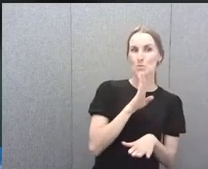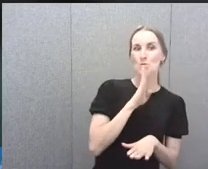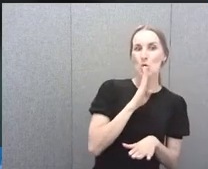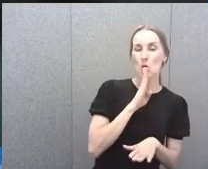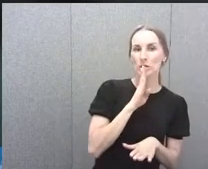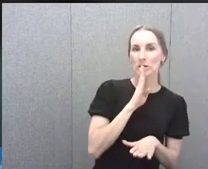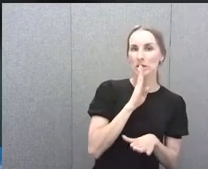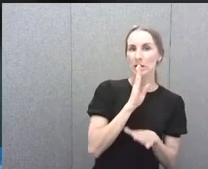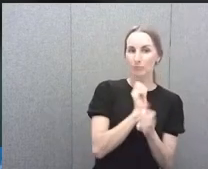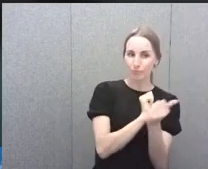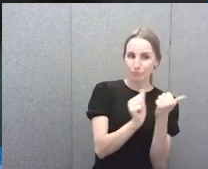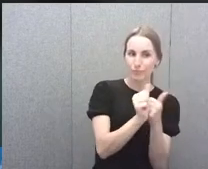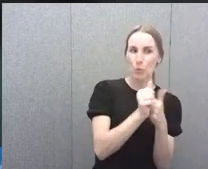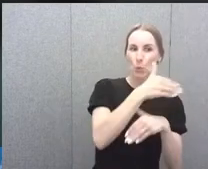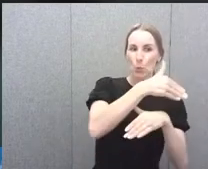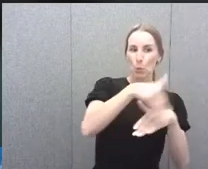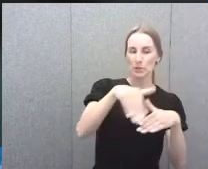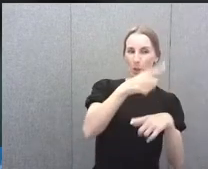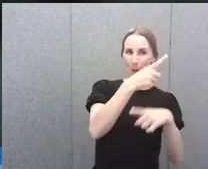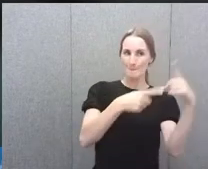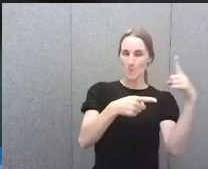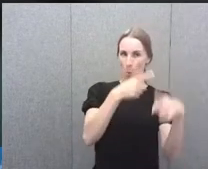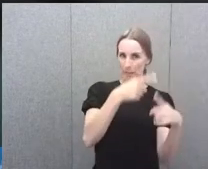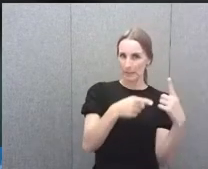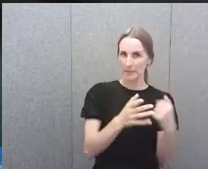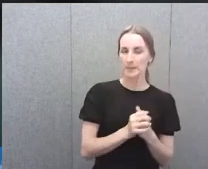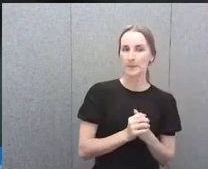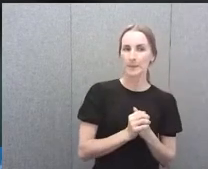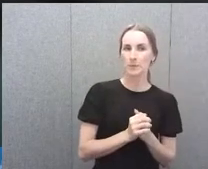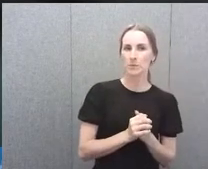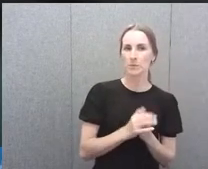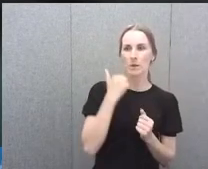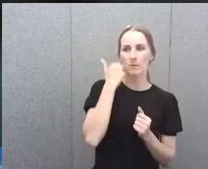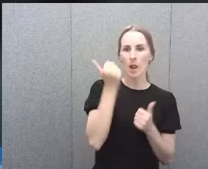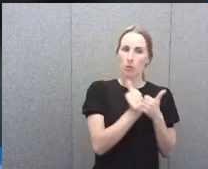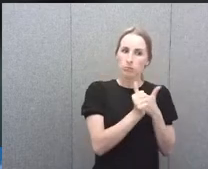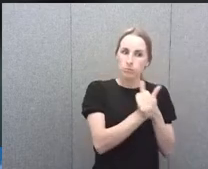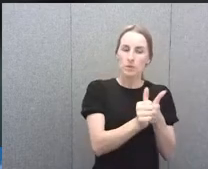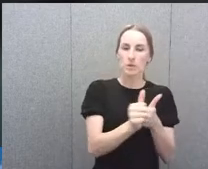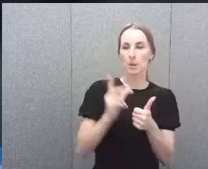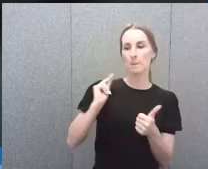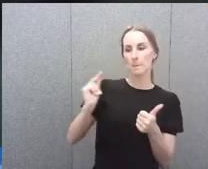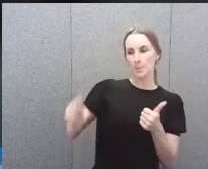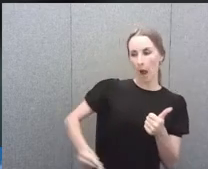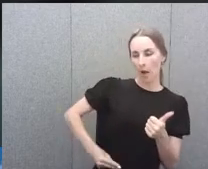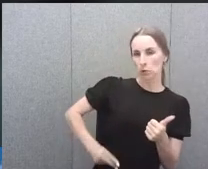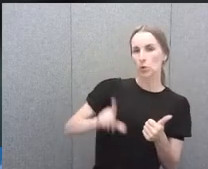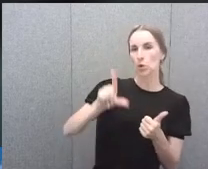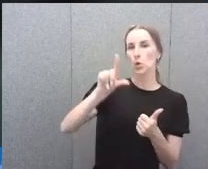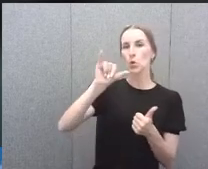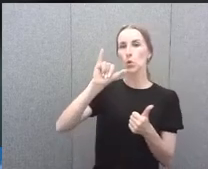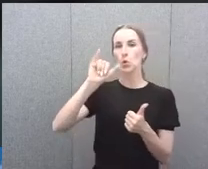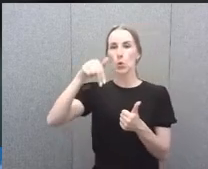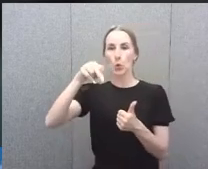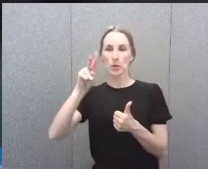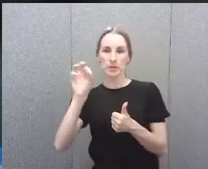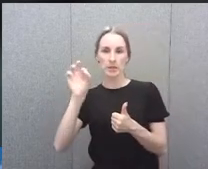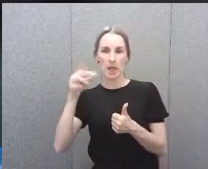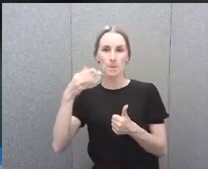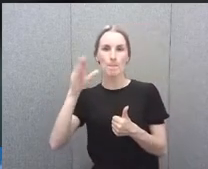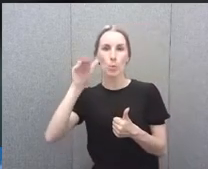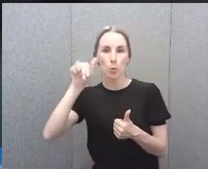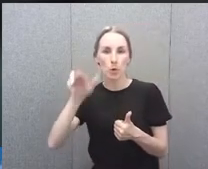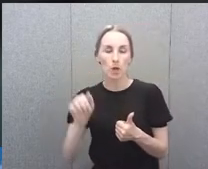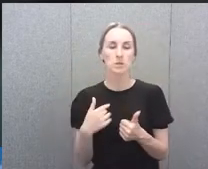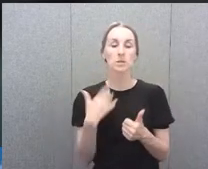и этого мы не видим в таких странах, как Франция и Люксембург. И вот такой подход, который мы видим в